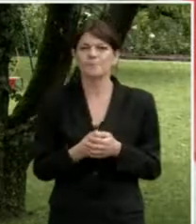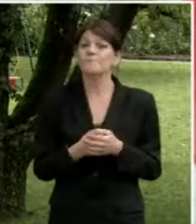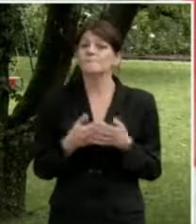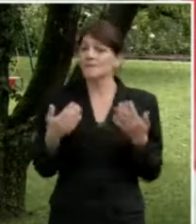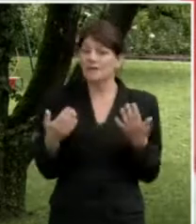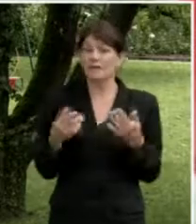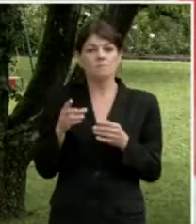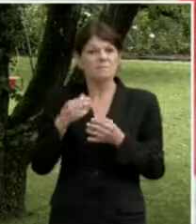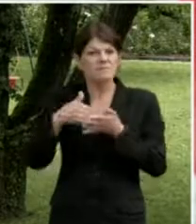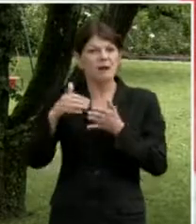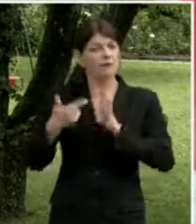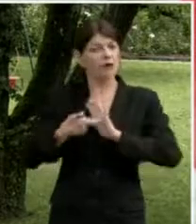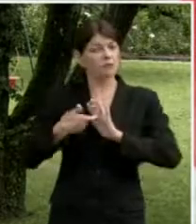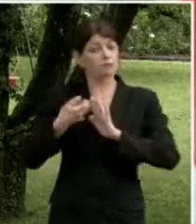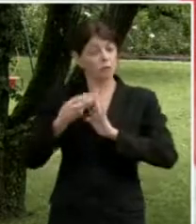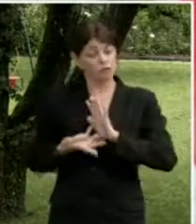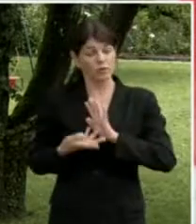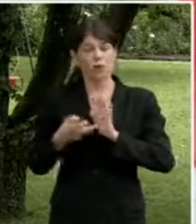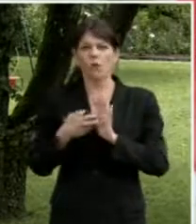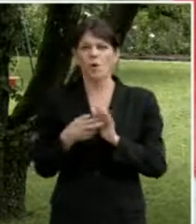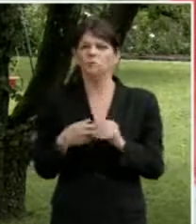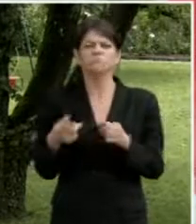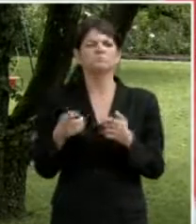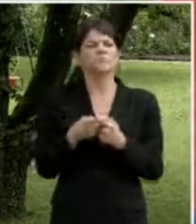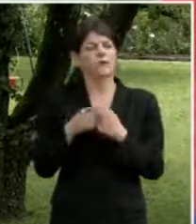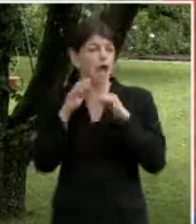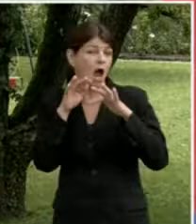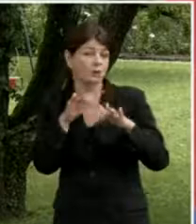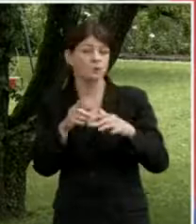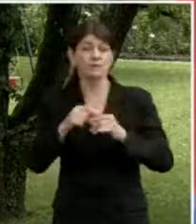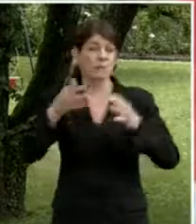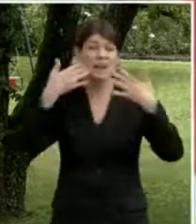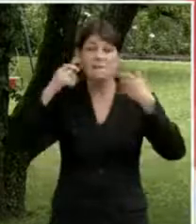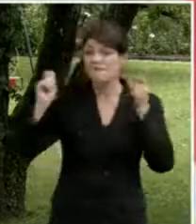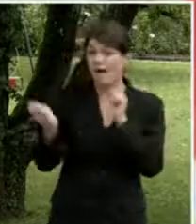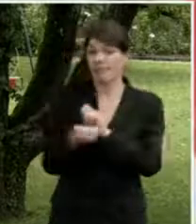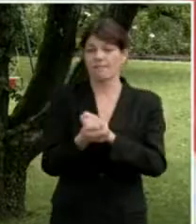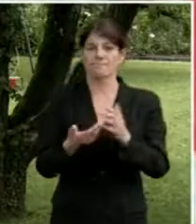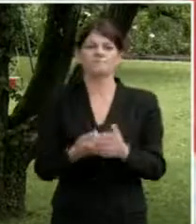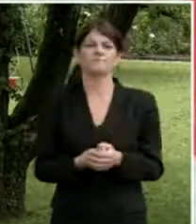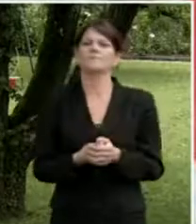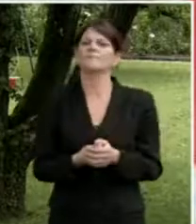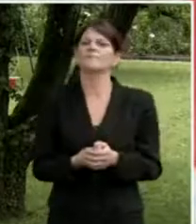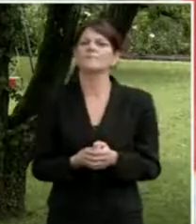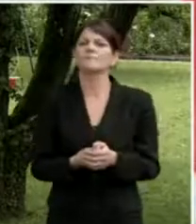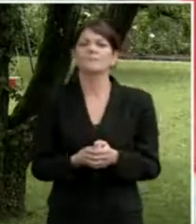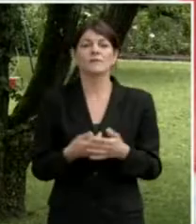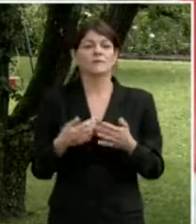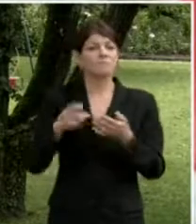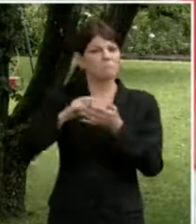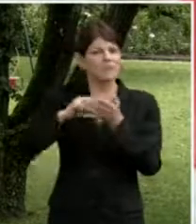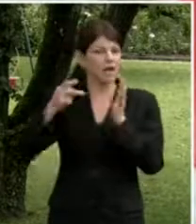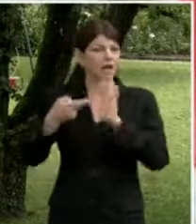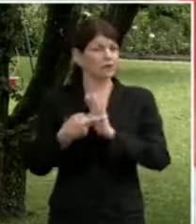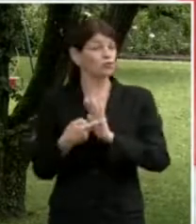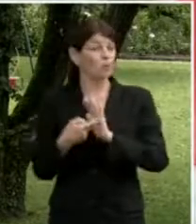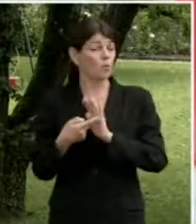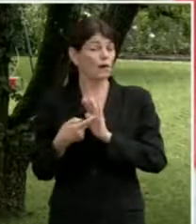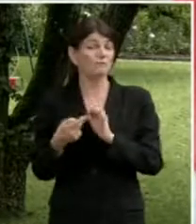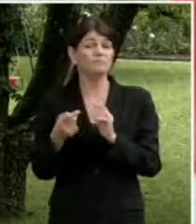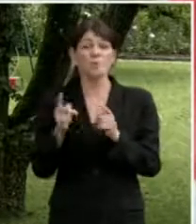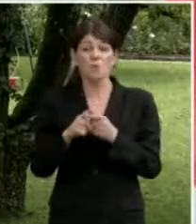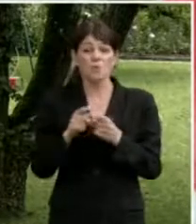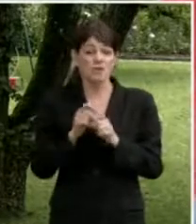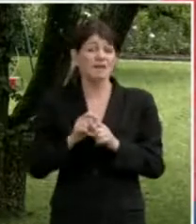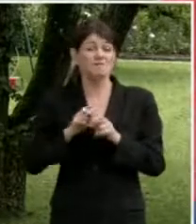Zusammen mit weiteren Herausforderungen wie den Auswirkungen des Klimawandels, der technologischen und